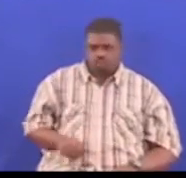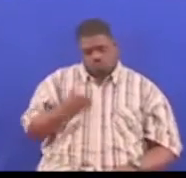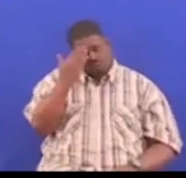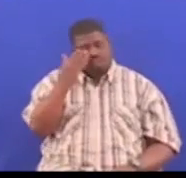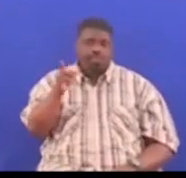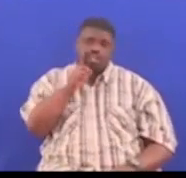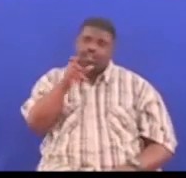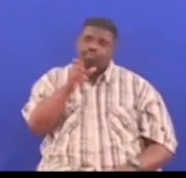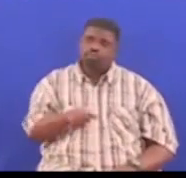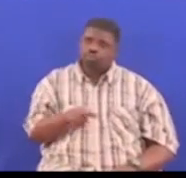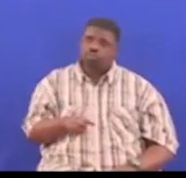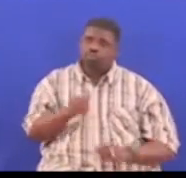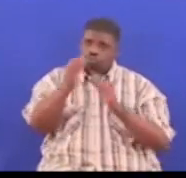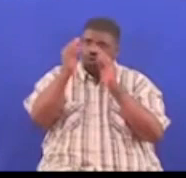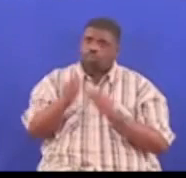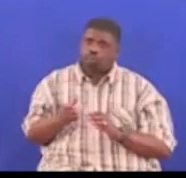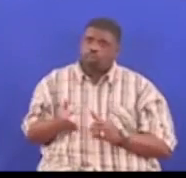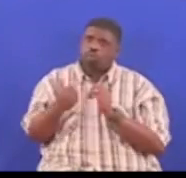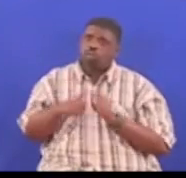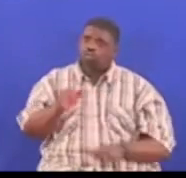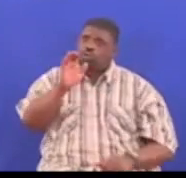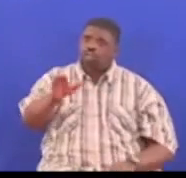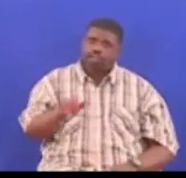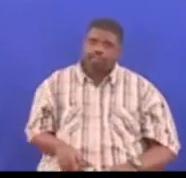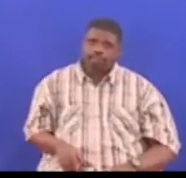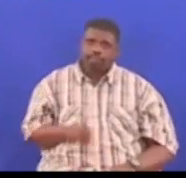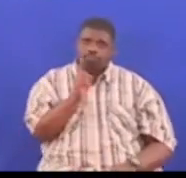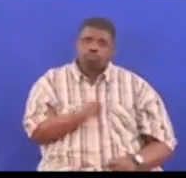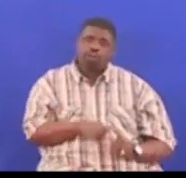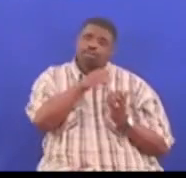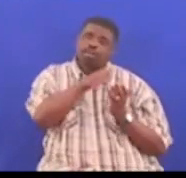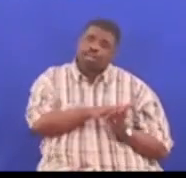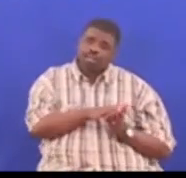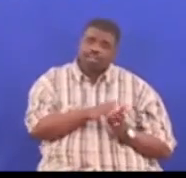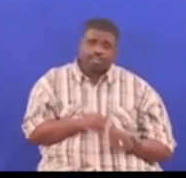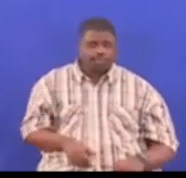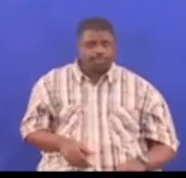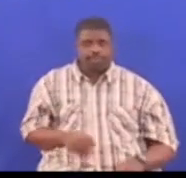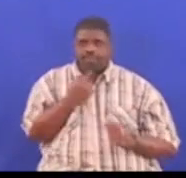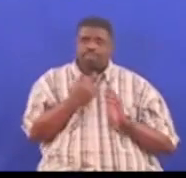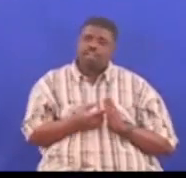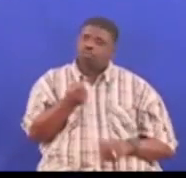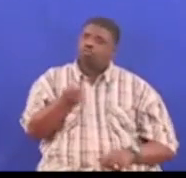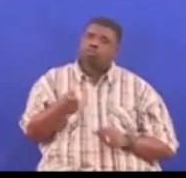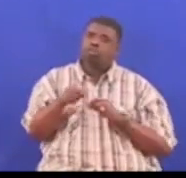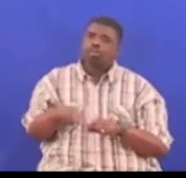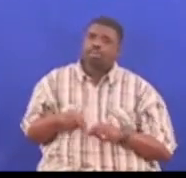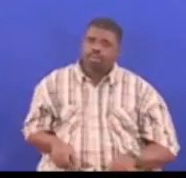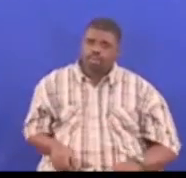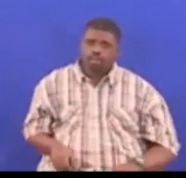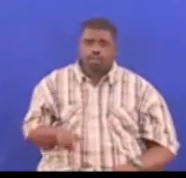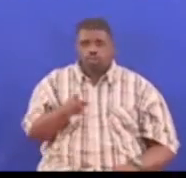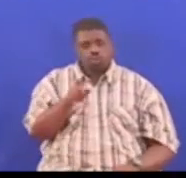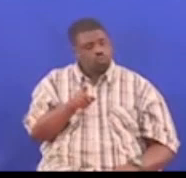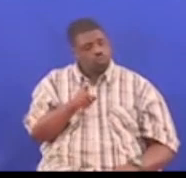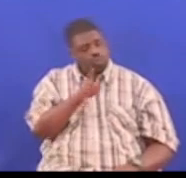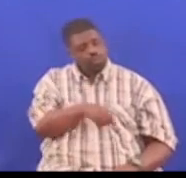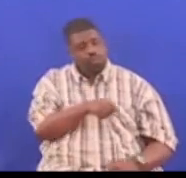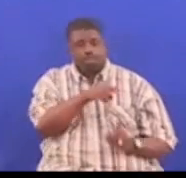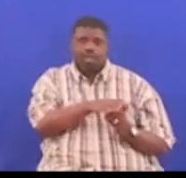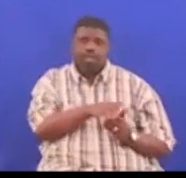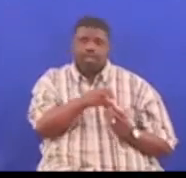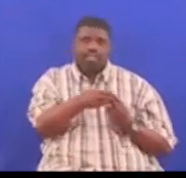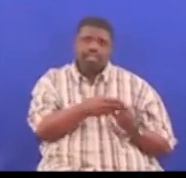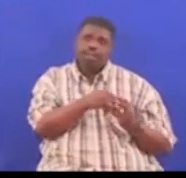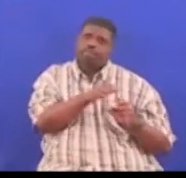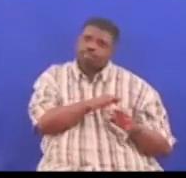Kila mtu mungu kamuumba kwa ajili ya uwezo wake Kuna mahali kwa mfano unaweza nikatolea mfano mdogo hapa kuna mahali tunahitaji daktari